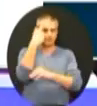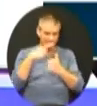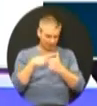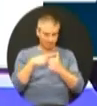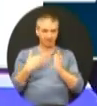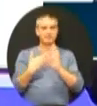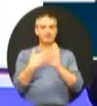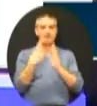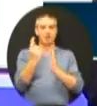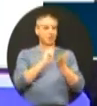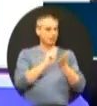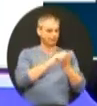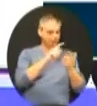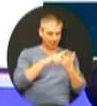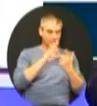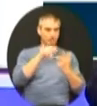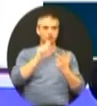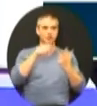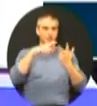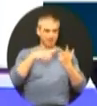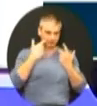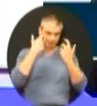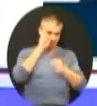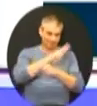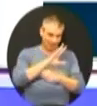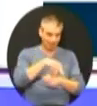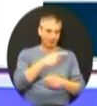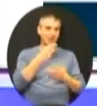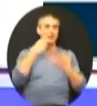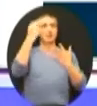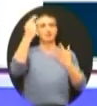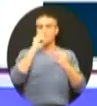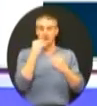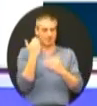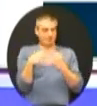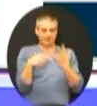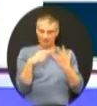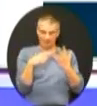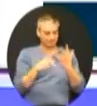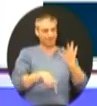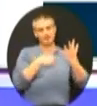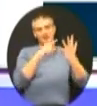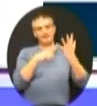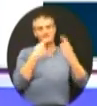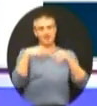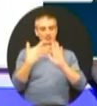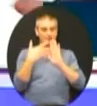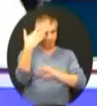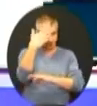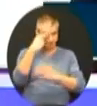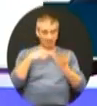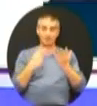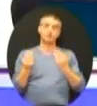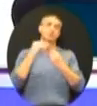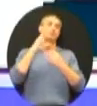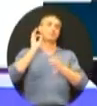יש מבקר לכל משרד ומשרד יש את הכנסת שמפקחת על עבודות המשלה ודלא סיימתי יש את את הועדה לביקורת המדינה יש